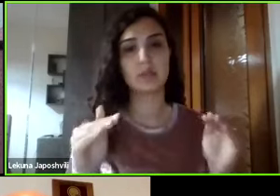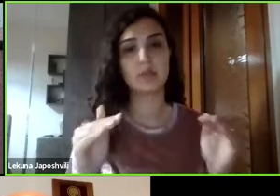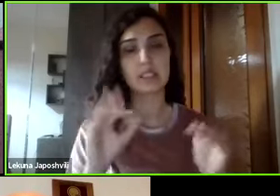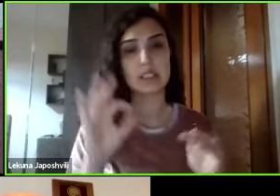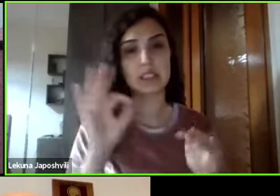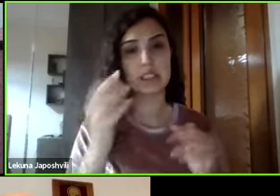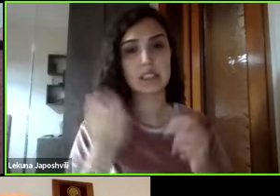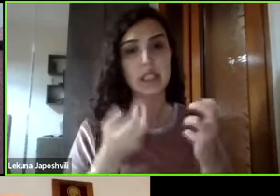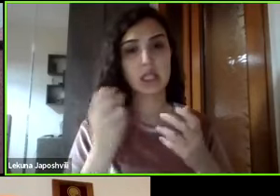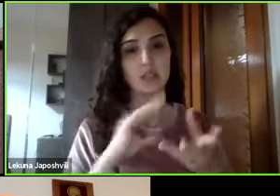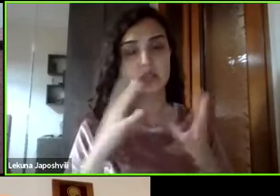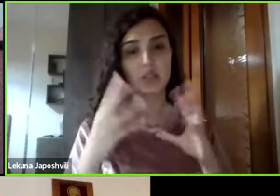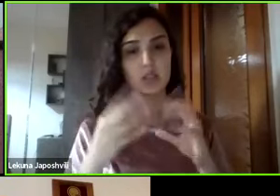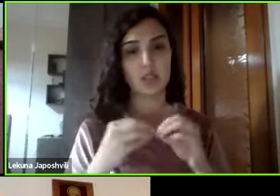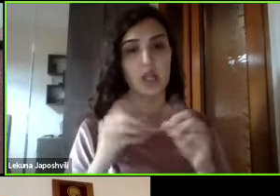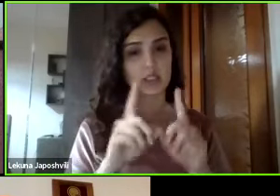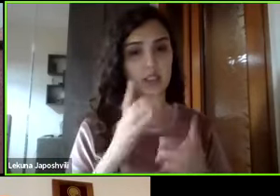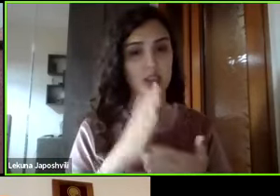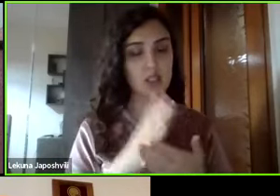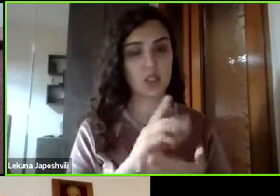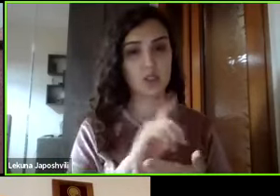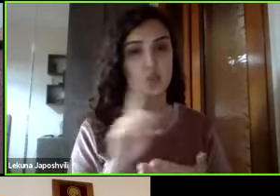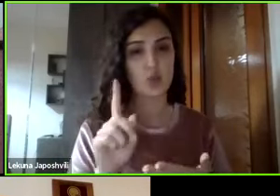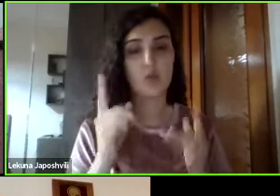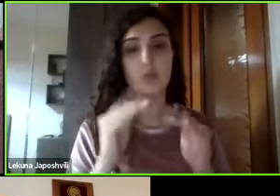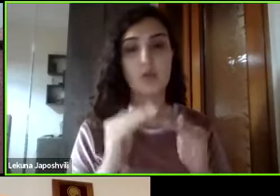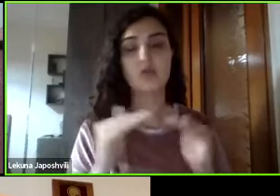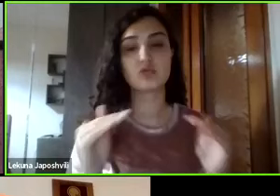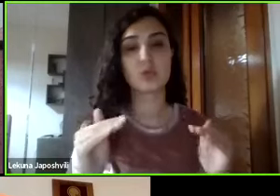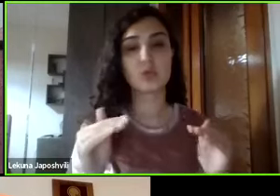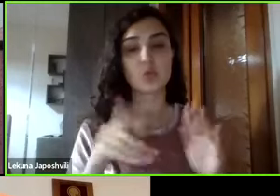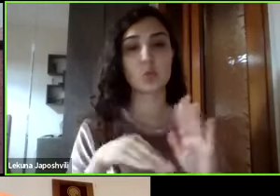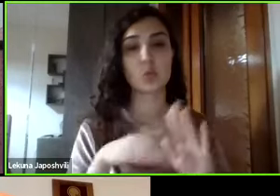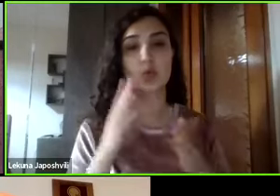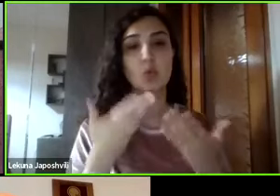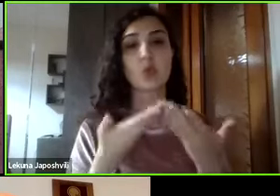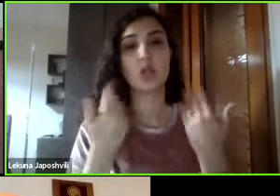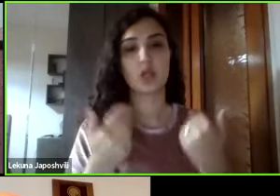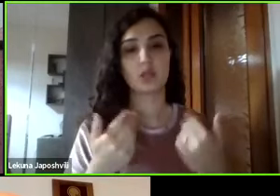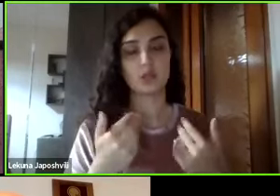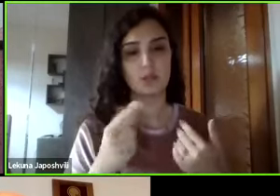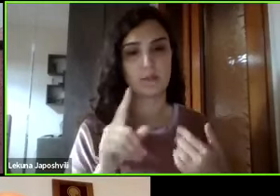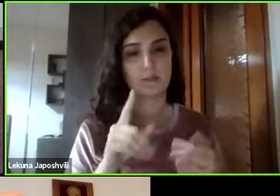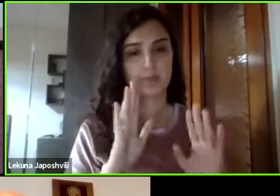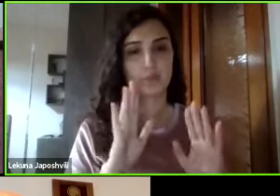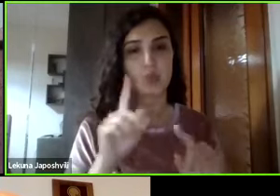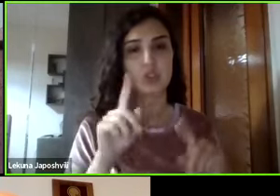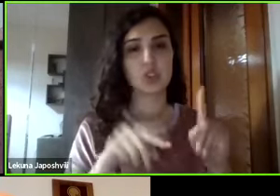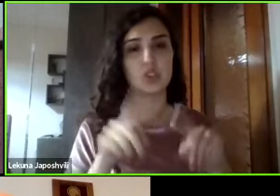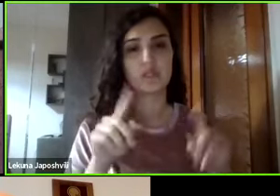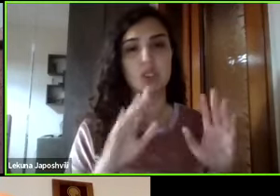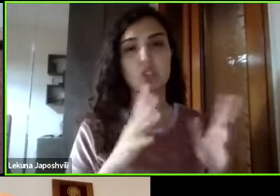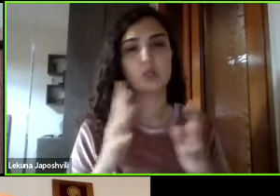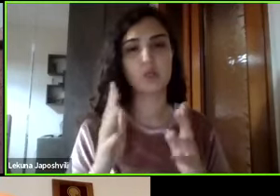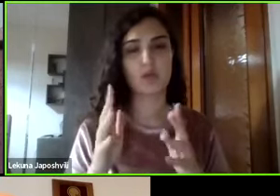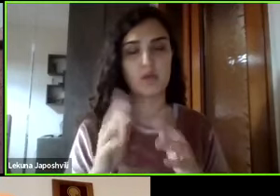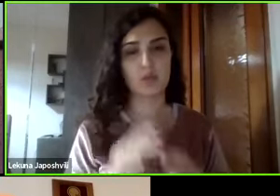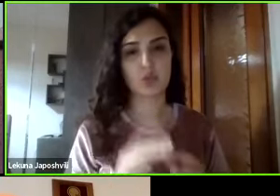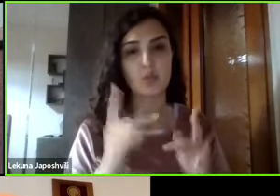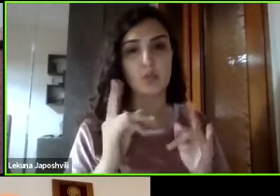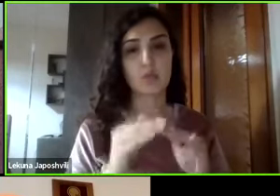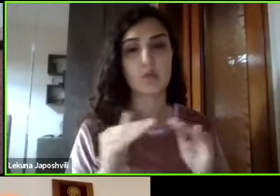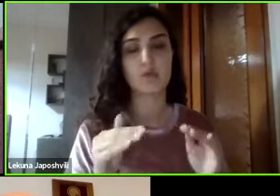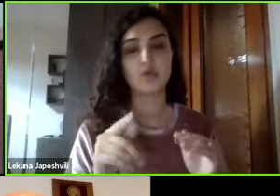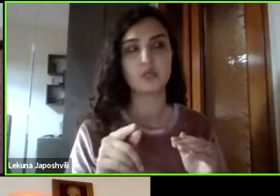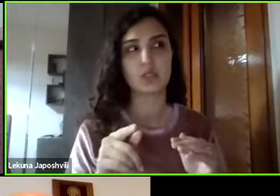სტატისტიკა ესეთია, რომ ბავშვებს უფრო იოლად გადააქვთ და მხოლოდ იშვიათ შემთხვევაში ბავშვი